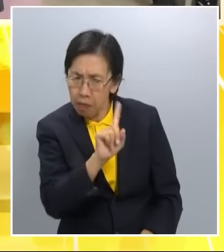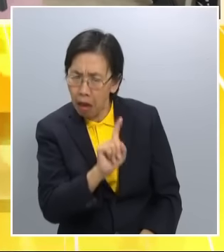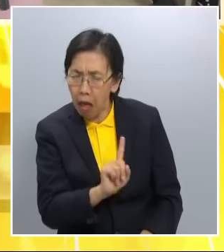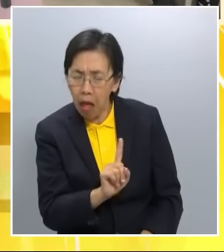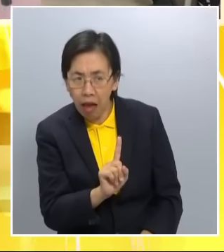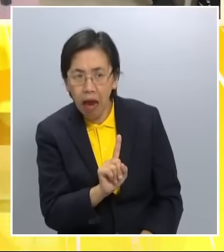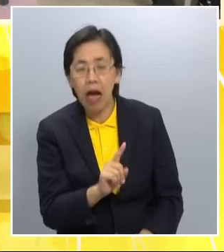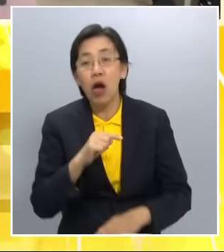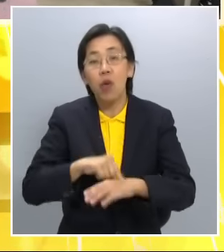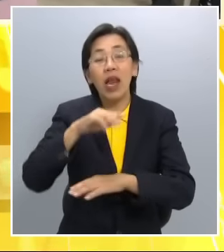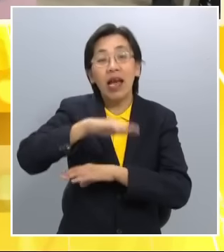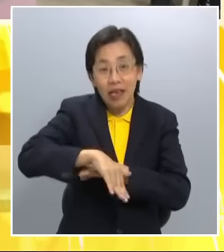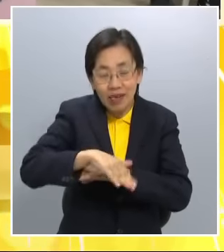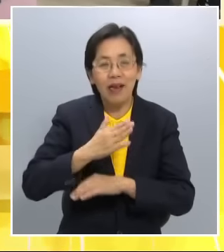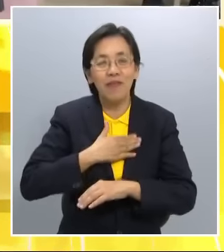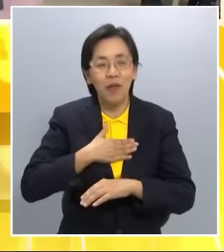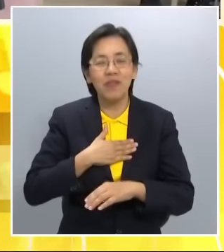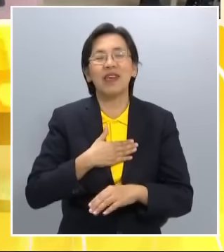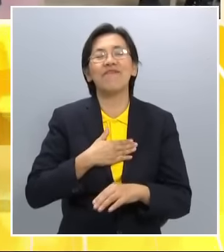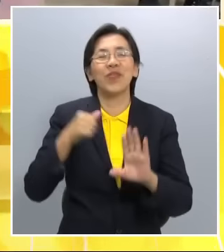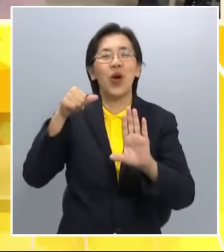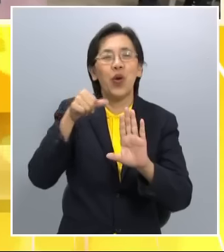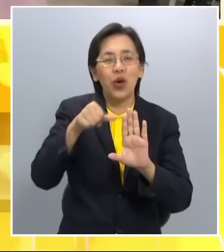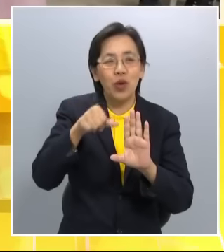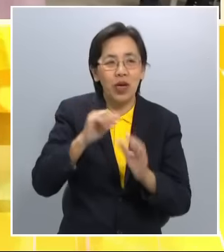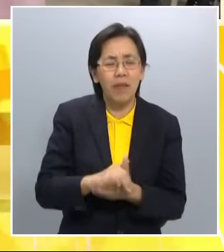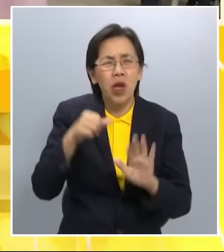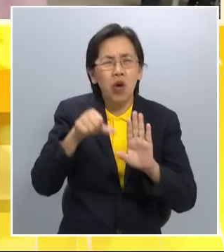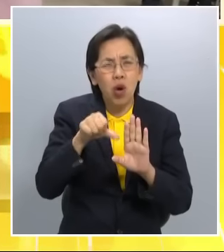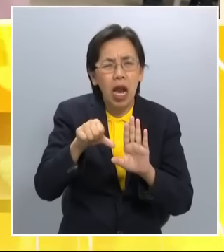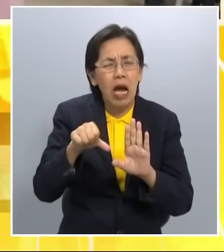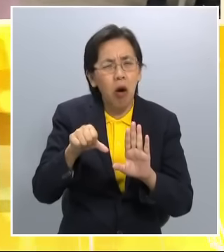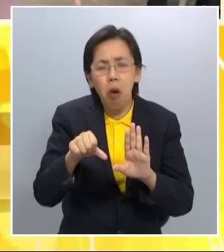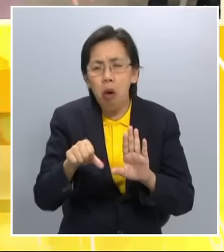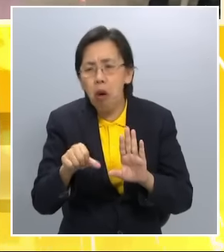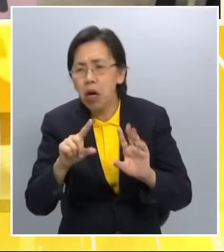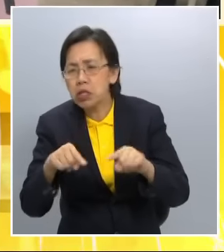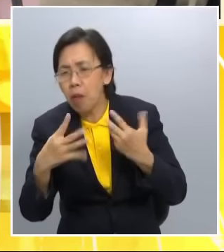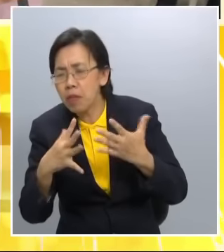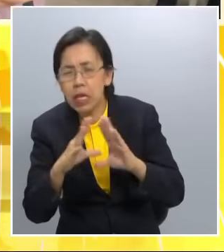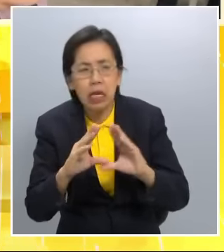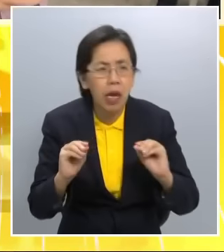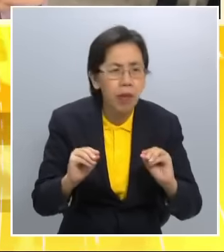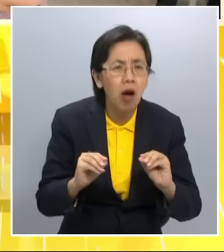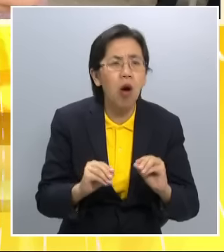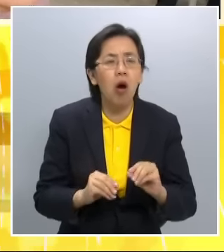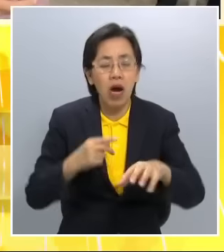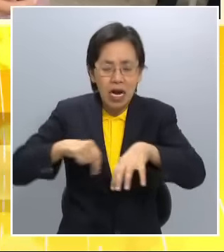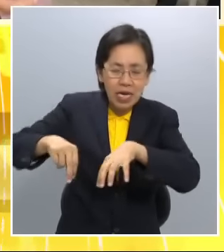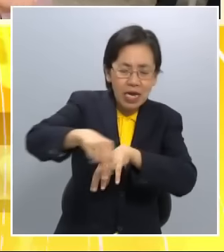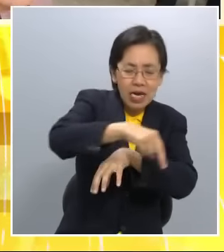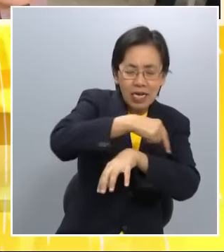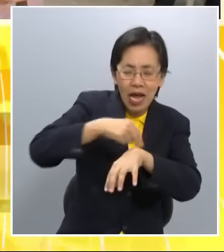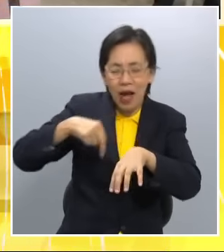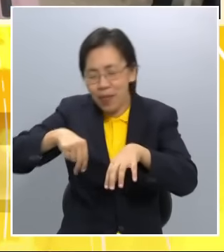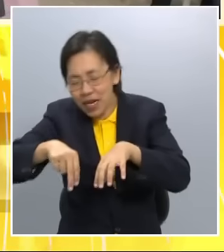กดกิ่งเรียกอะไรเนี่ยฮะแล้วก็เขาก็ไม่เงียบไม่มีการโต้ตอบอะไรพยายามไปเดินดูรอบบ้านด้านข้าง